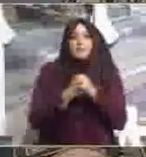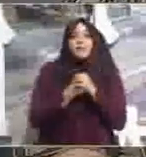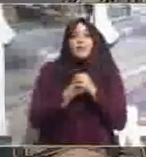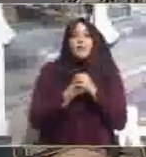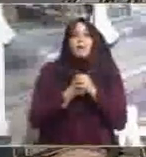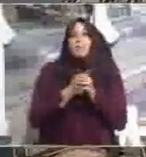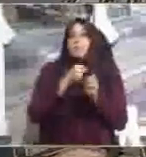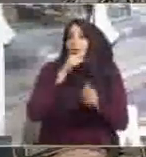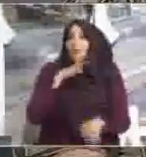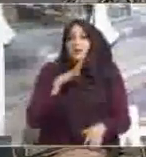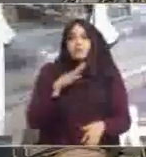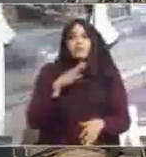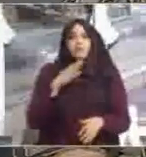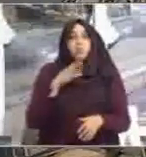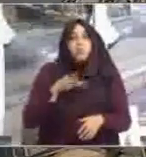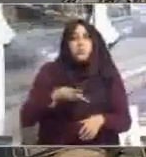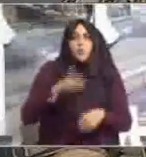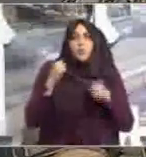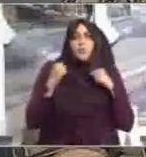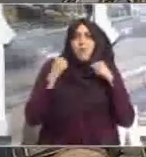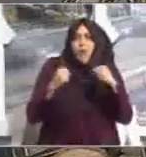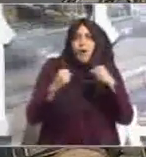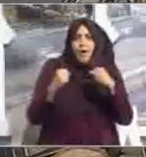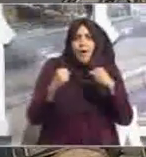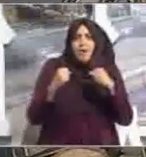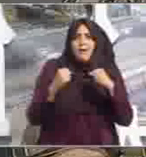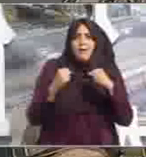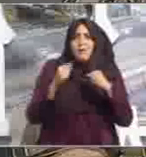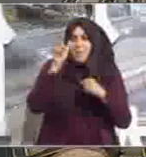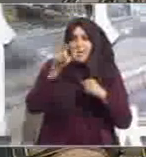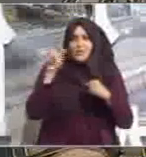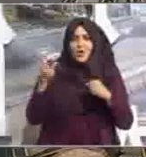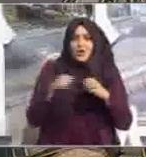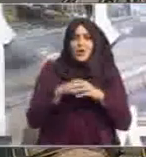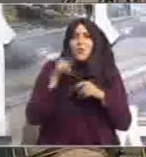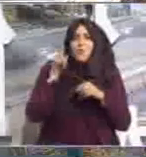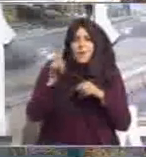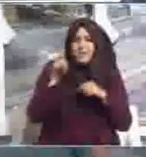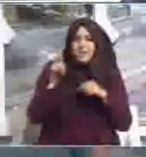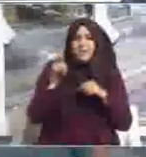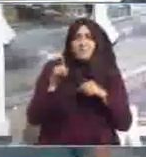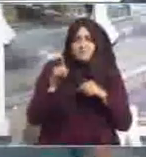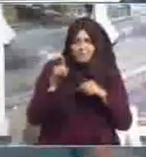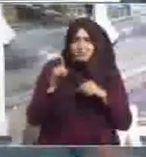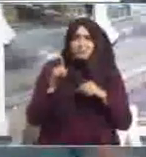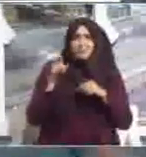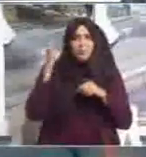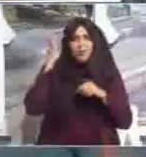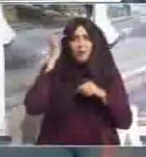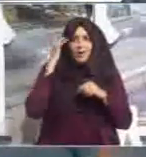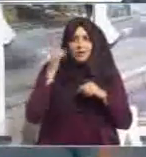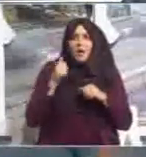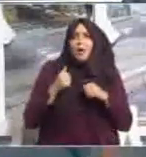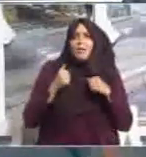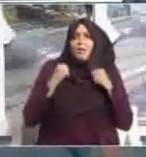وسلم أشجع الناس، قوة في الشخصية، له هيبة،